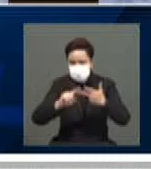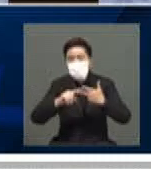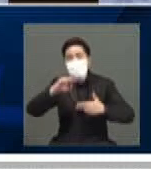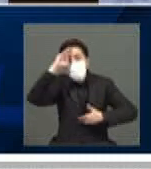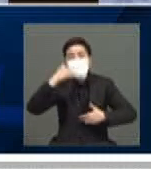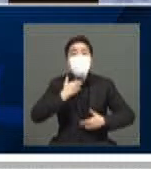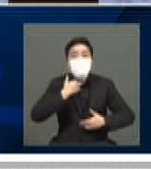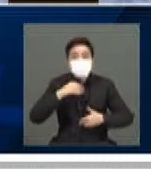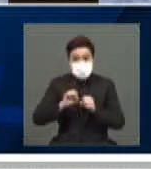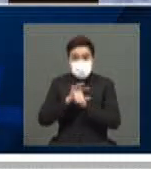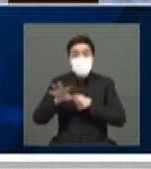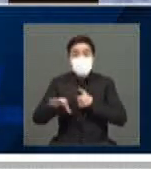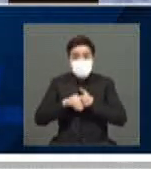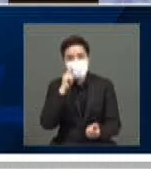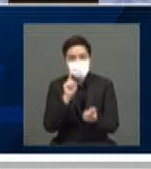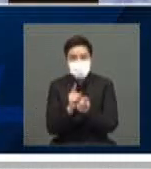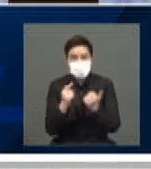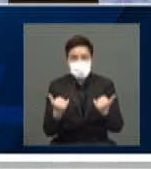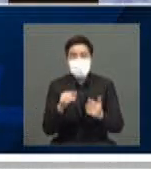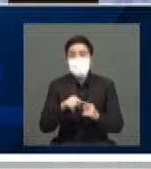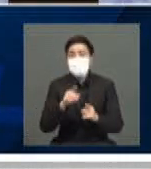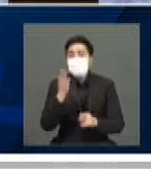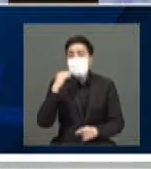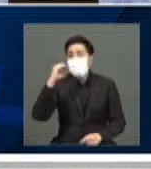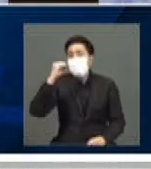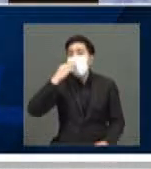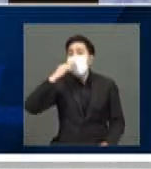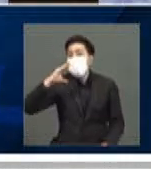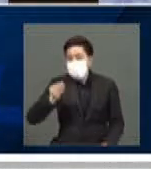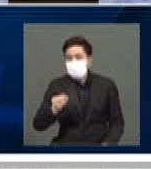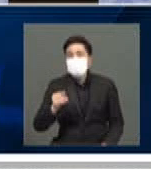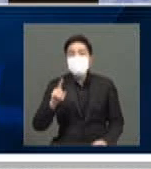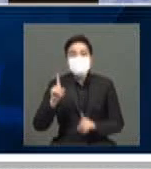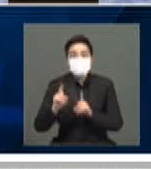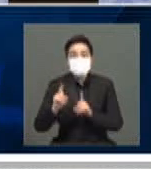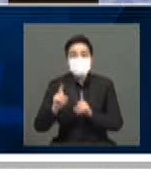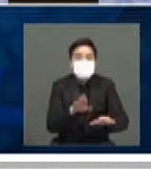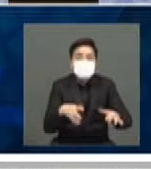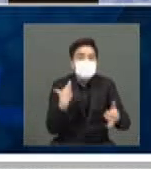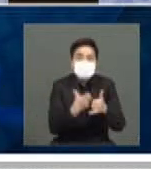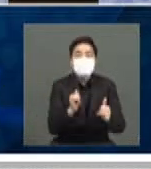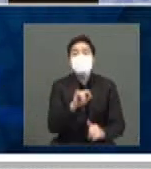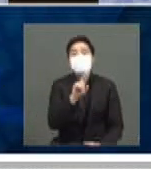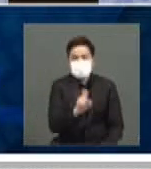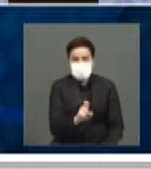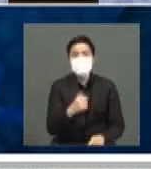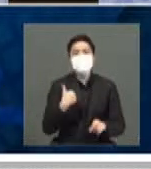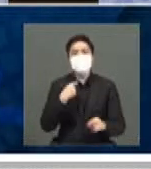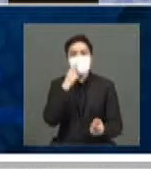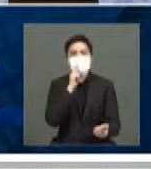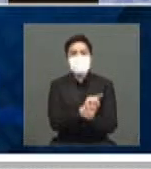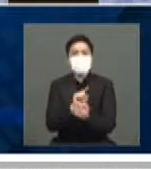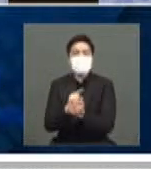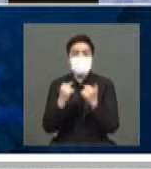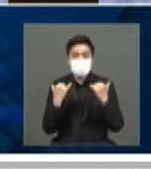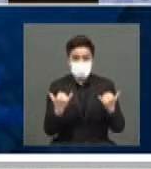การเข้มเหมือนกับก่อนหน้านี้หรอกเพราะว่าเราติดวันละ 50,000 60,000 อะไรเรายังไม่ได้เราก็ยังทำทุกสิ่งอย่